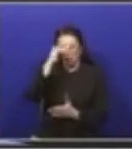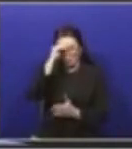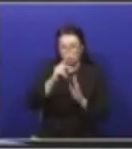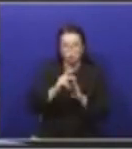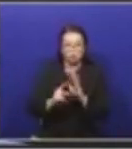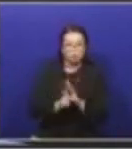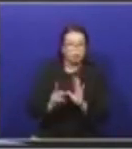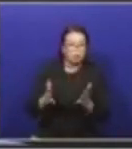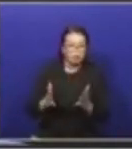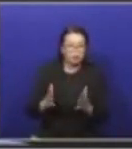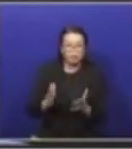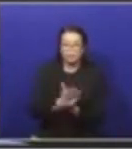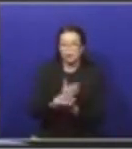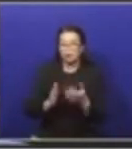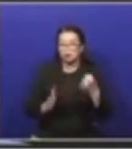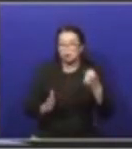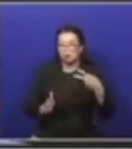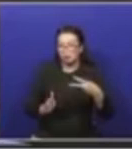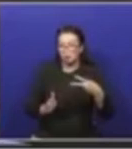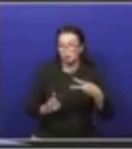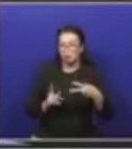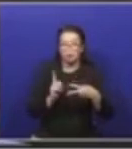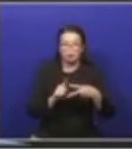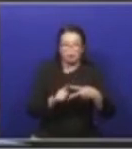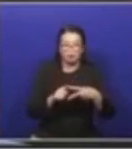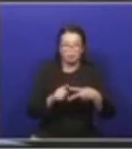ถ้าอยากได้ 2ประเทศครับขายที่ดินแบบแรกคือที่ดินที่เป็นของรัฐที่ดินแบบที่สองก็คือที่ดินที่เป็นของคนทั่วๆไปแบบเราเป็นเจ้าของ